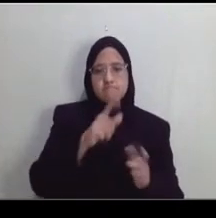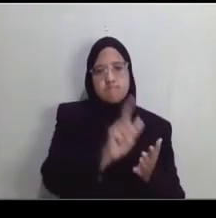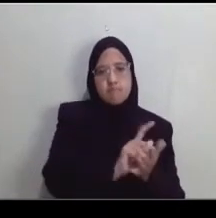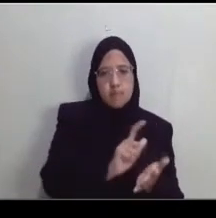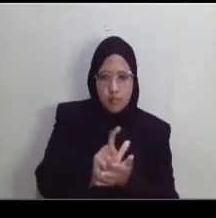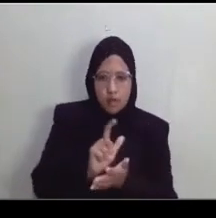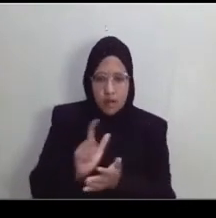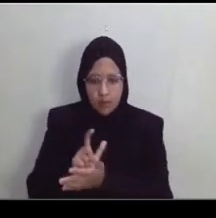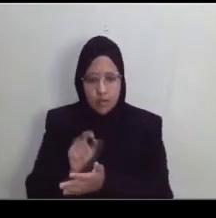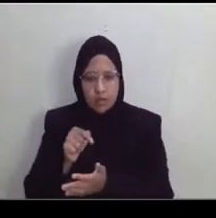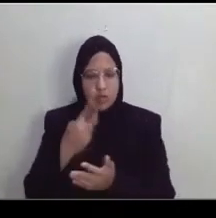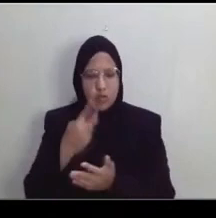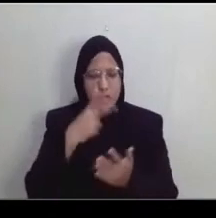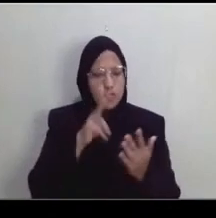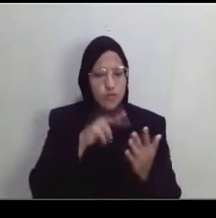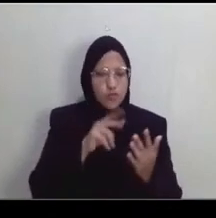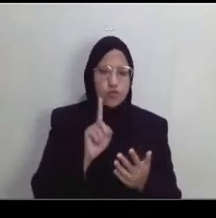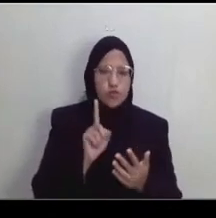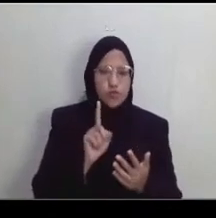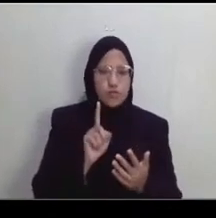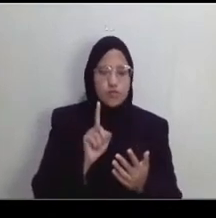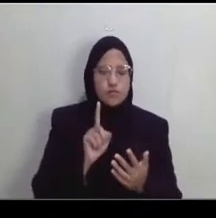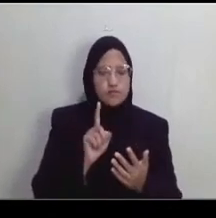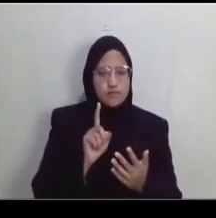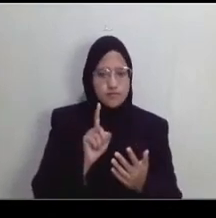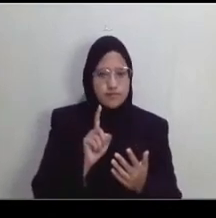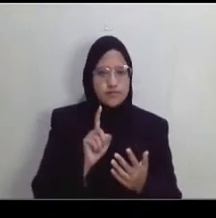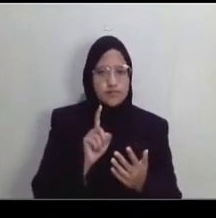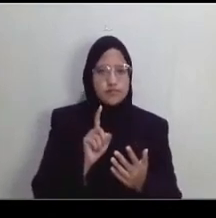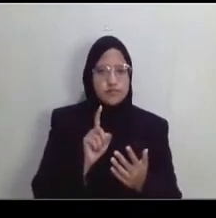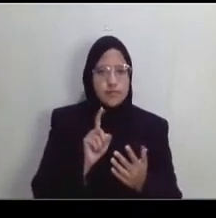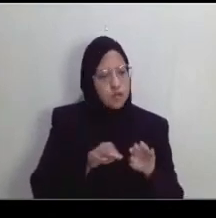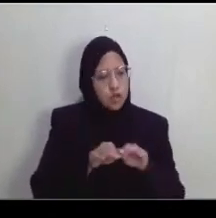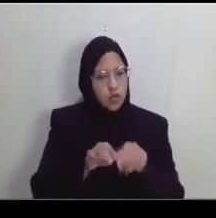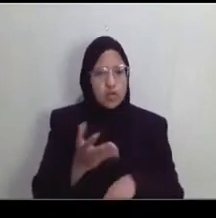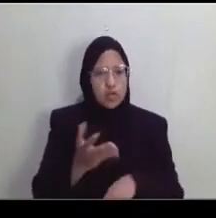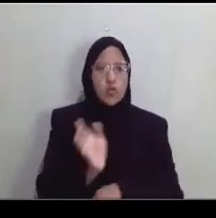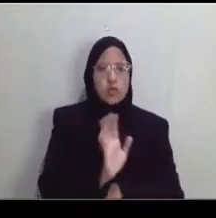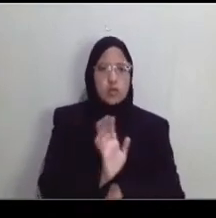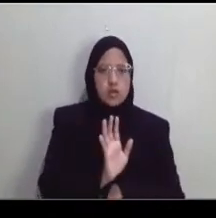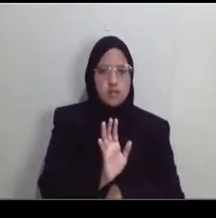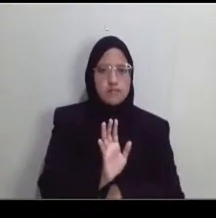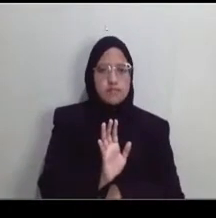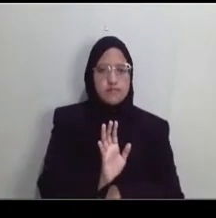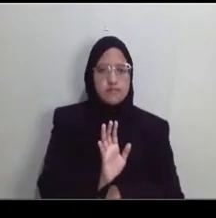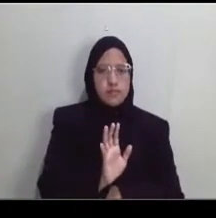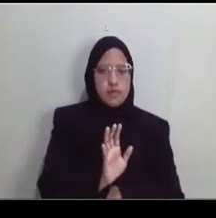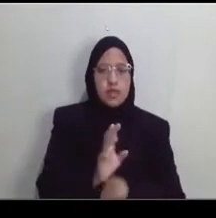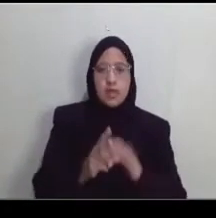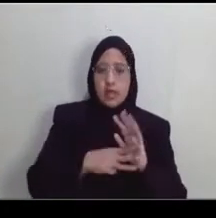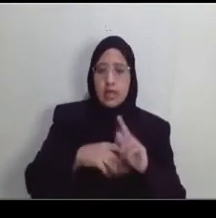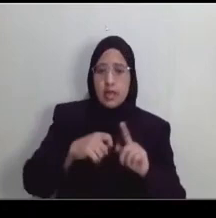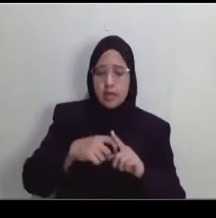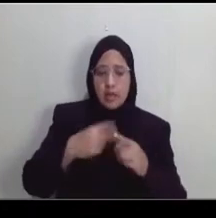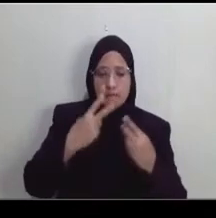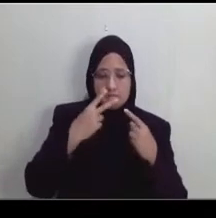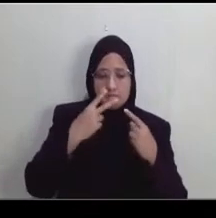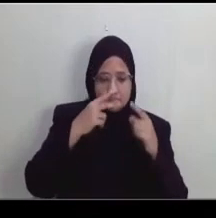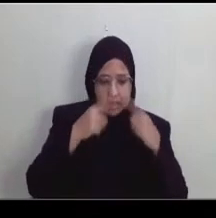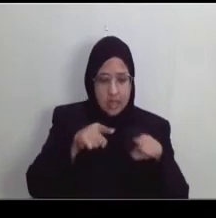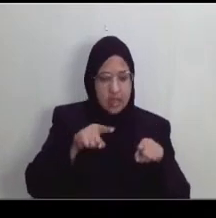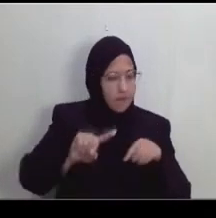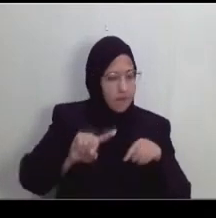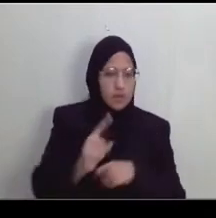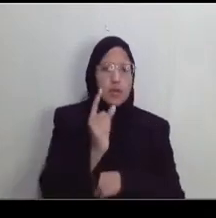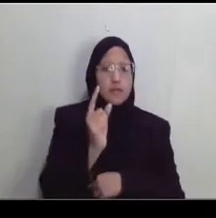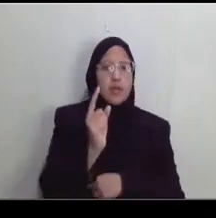laporannya hal yang menurut majelis kehormatan menjadi perhatian utama adalah sikap tidak dapat